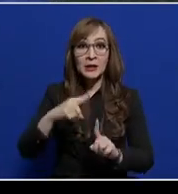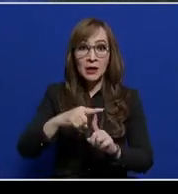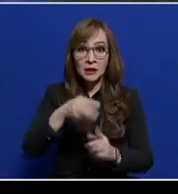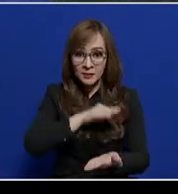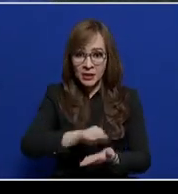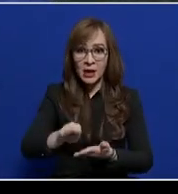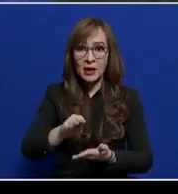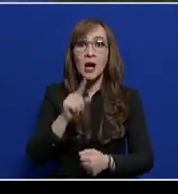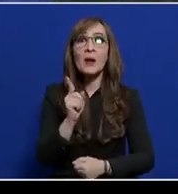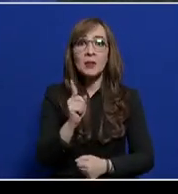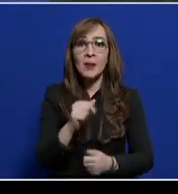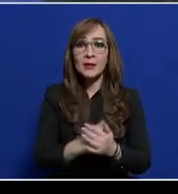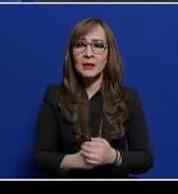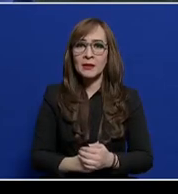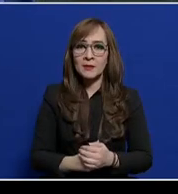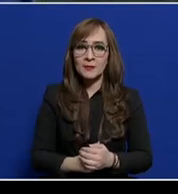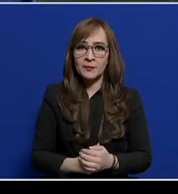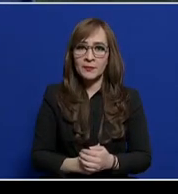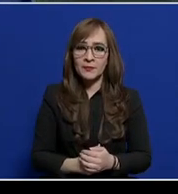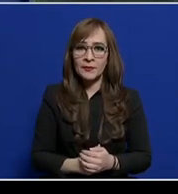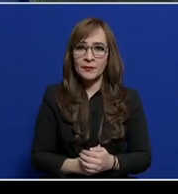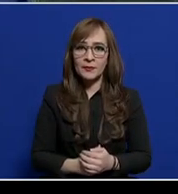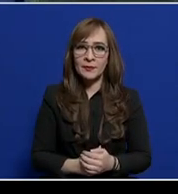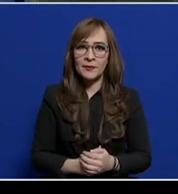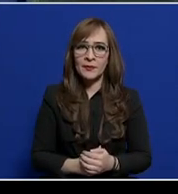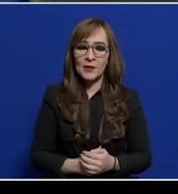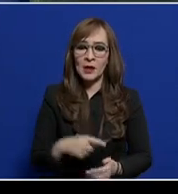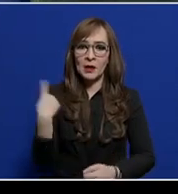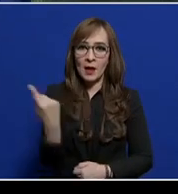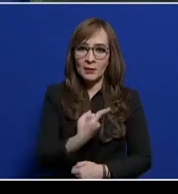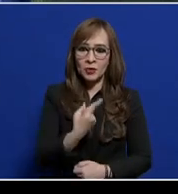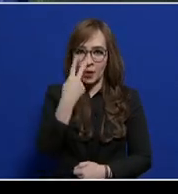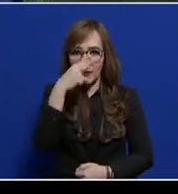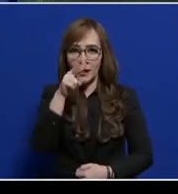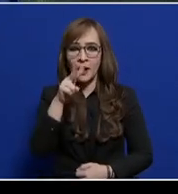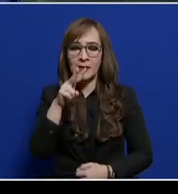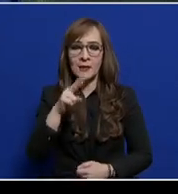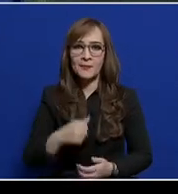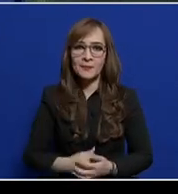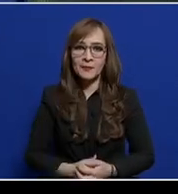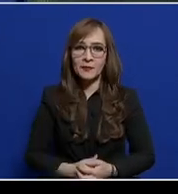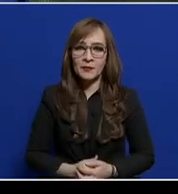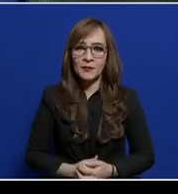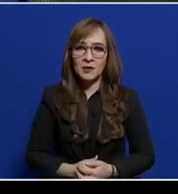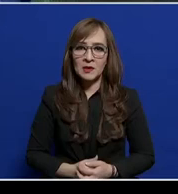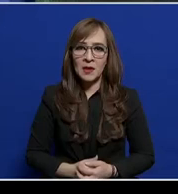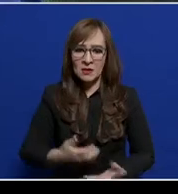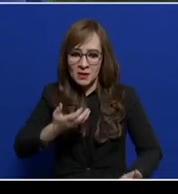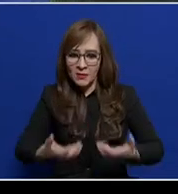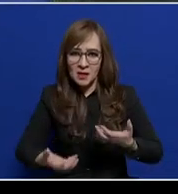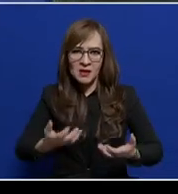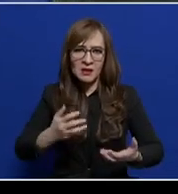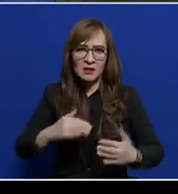dan juga pondasi bagi pemerintahan Kabupaten Bulungan yang ada karena kami juga melihat dan juga kami Hai dibanding dengan